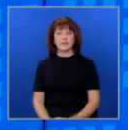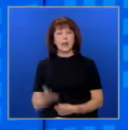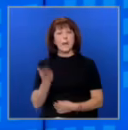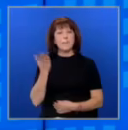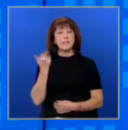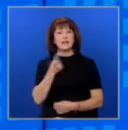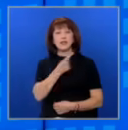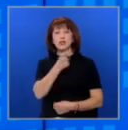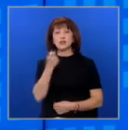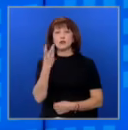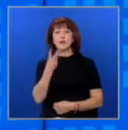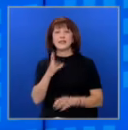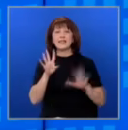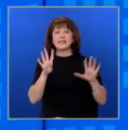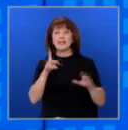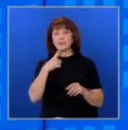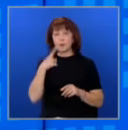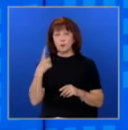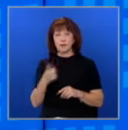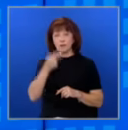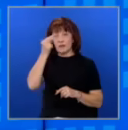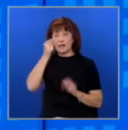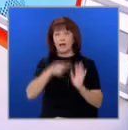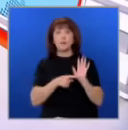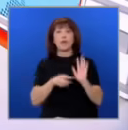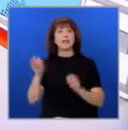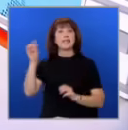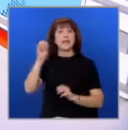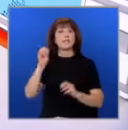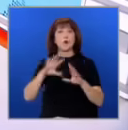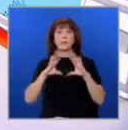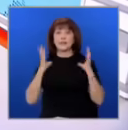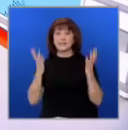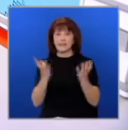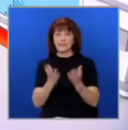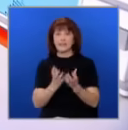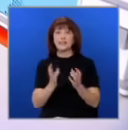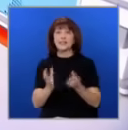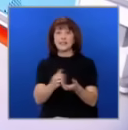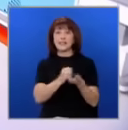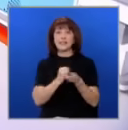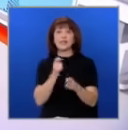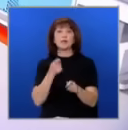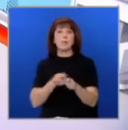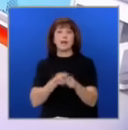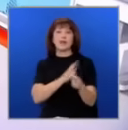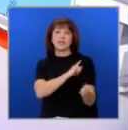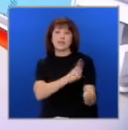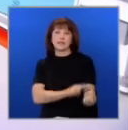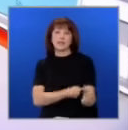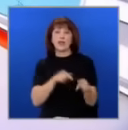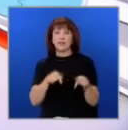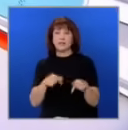Преди 139 години България показа на Европа и света, че съединението прави силата. Днес това е един